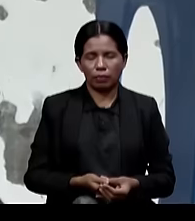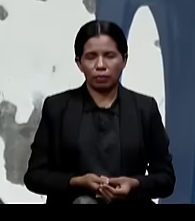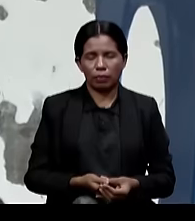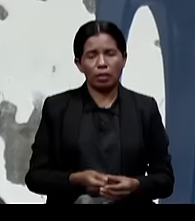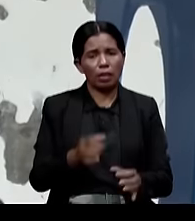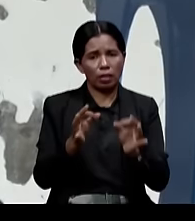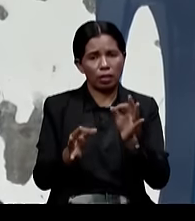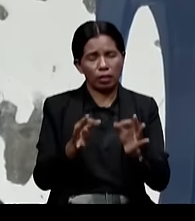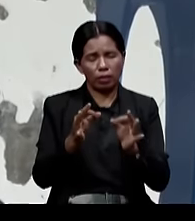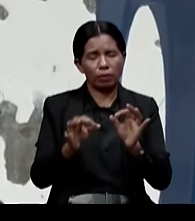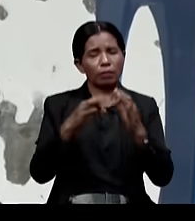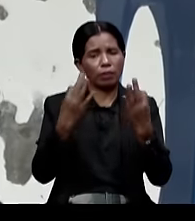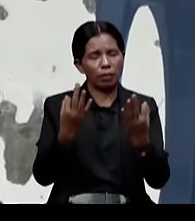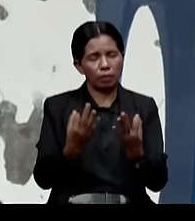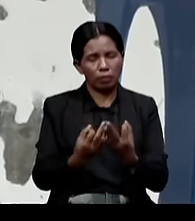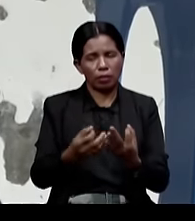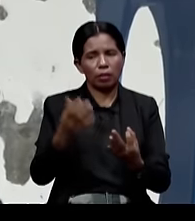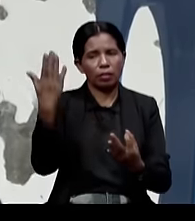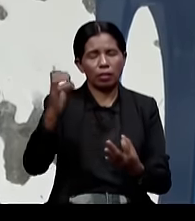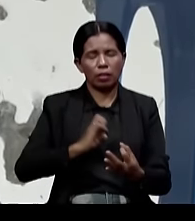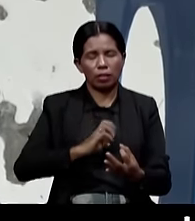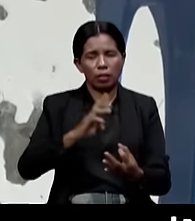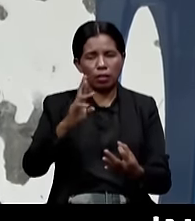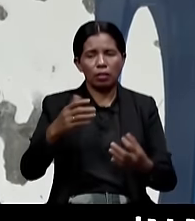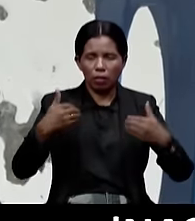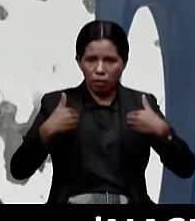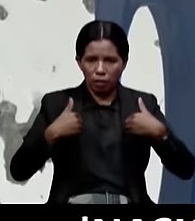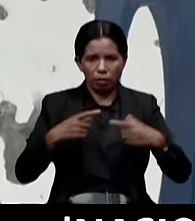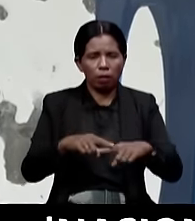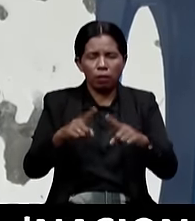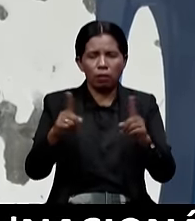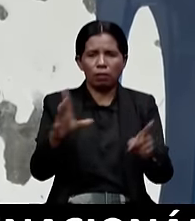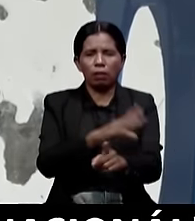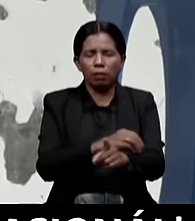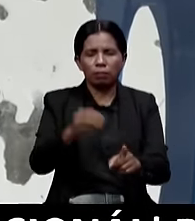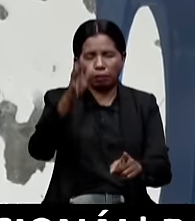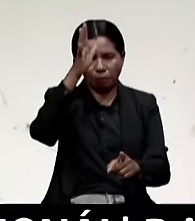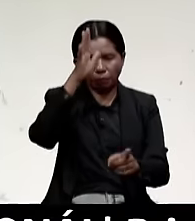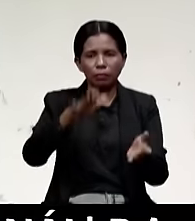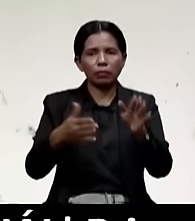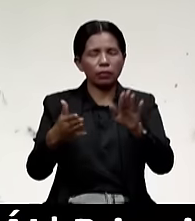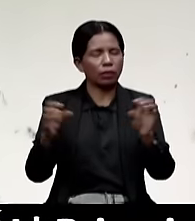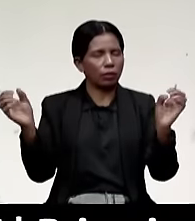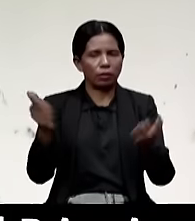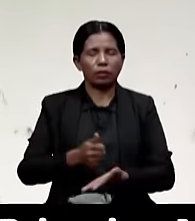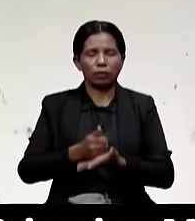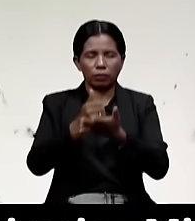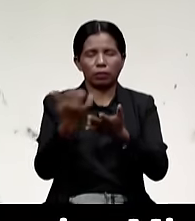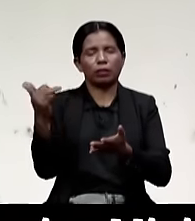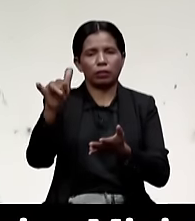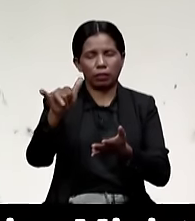mesmo família Mateus nian iha ermera tsave se iha mai be ha foin nia aman mate la tau mata basira